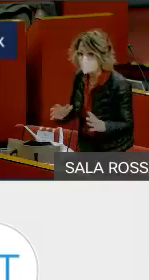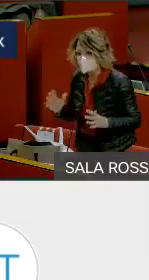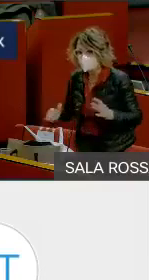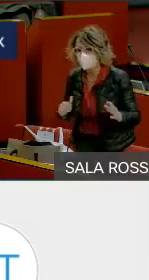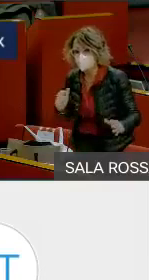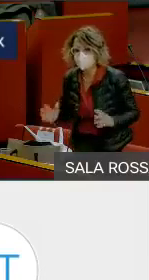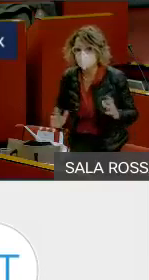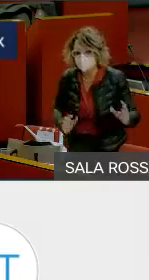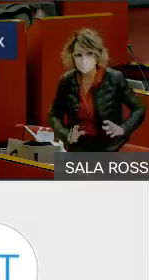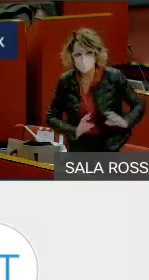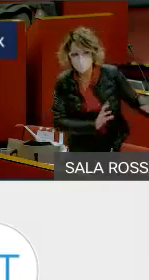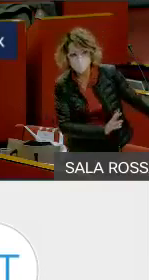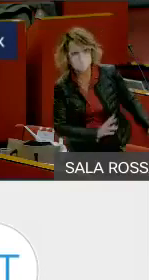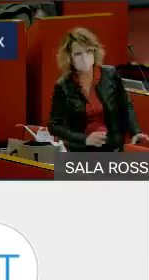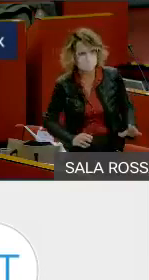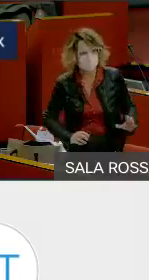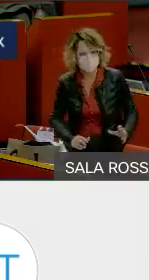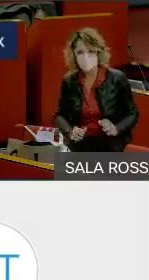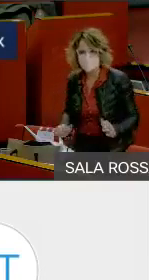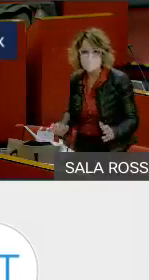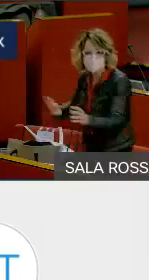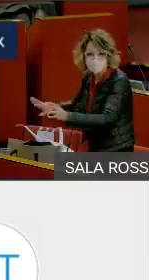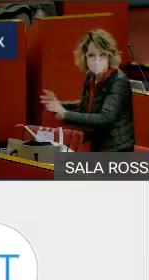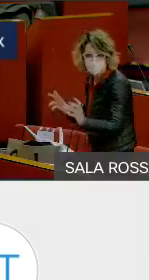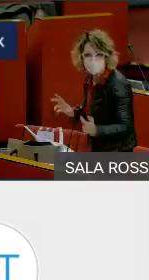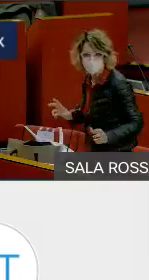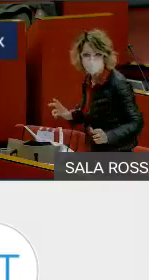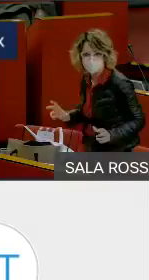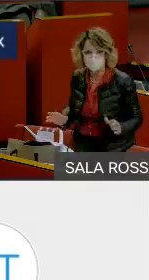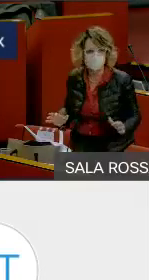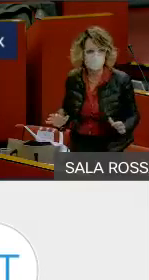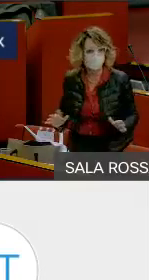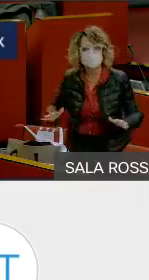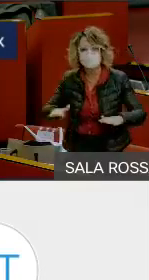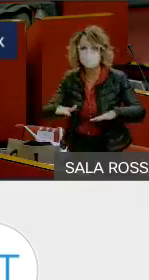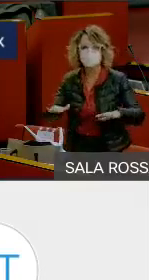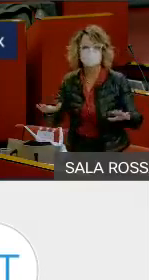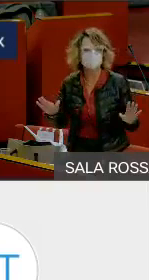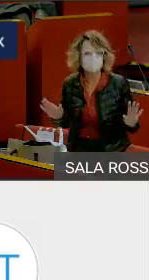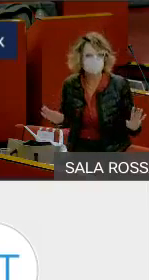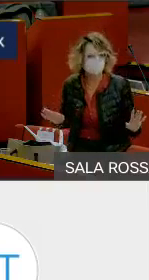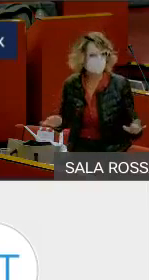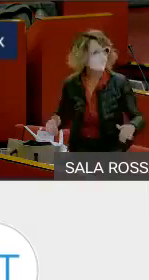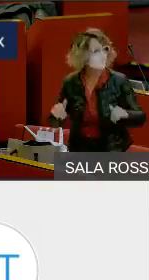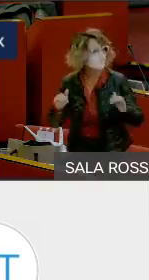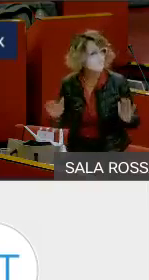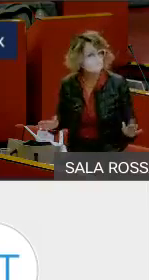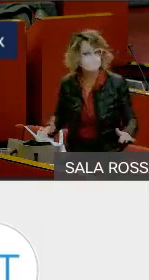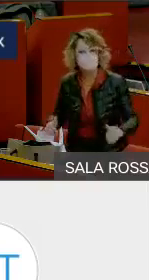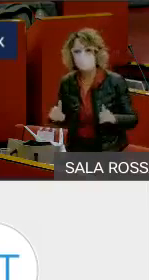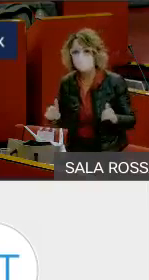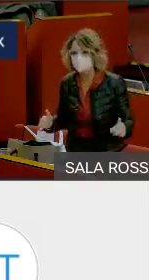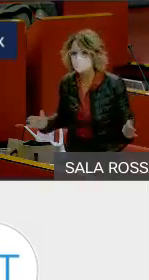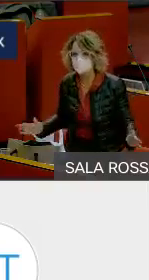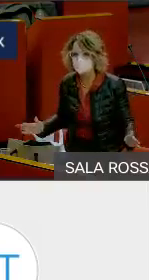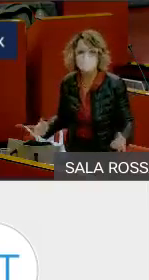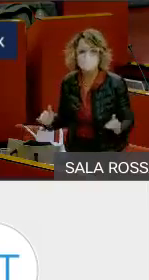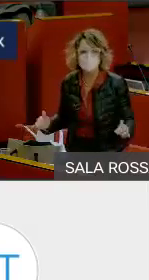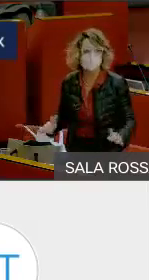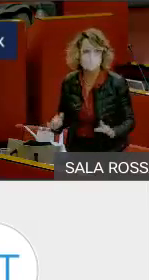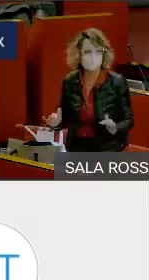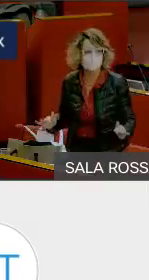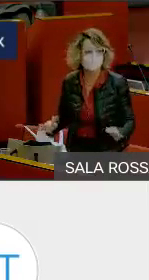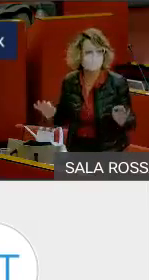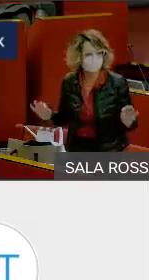ancora lascia di dire che avevano sbagliato tutti quelli di prima e voi avevate fatto tutto giusto adesso avete cittadini possono dirlo possono non dire